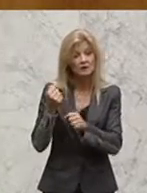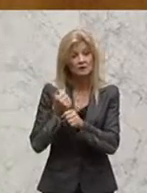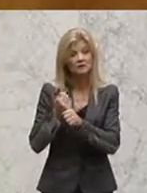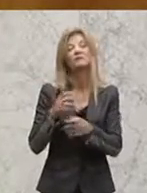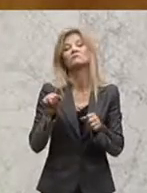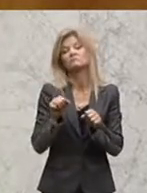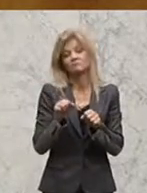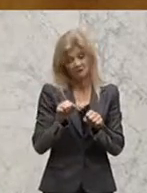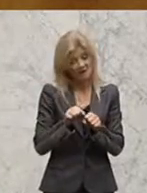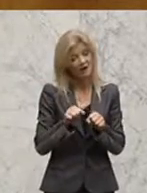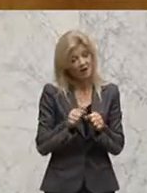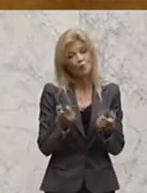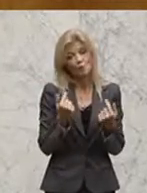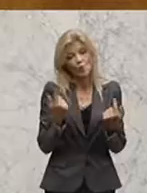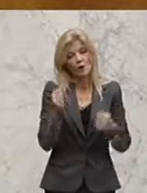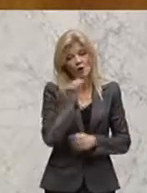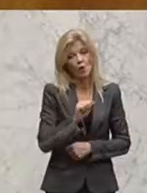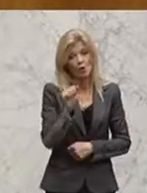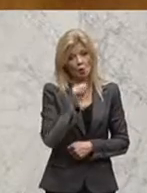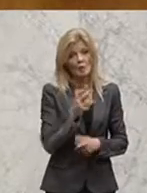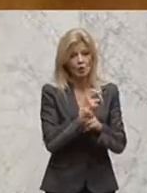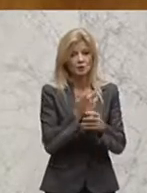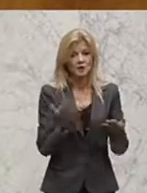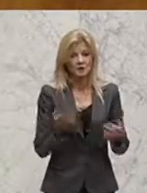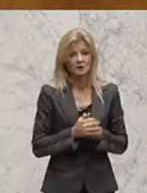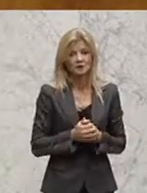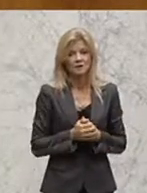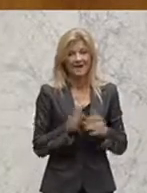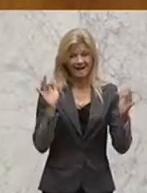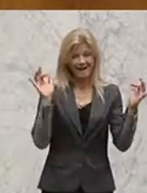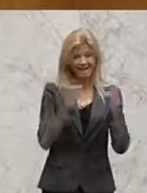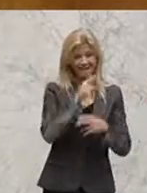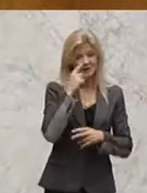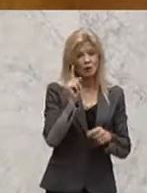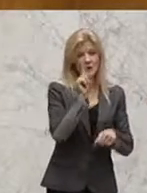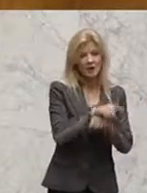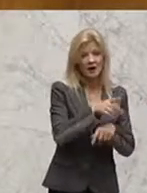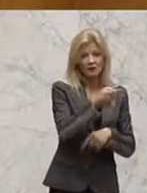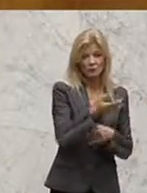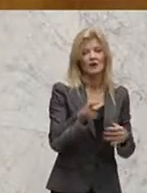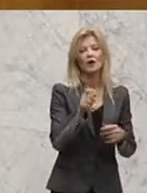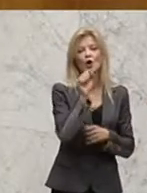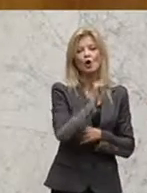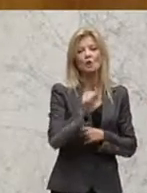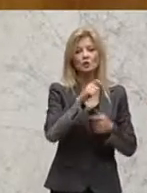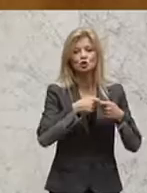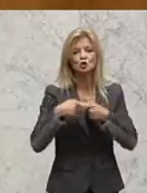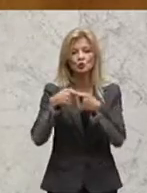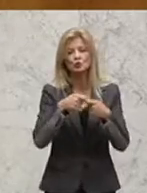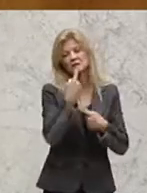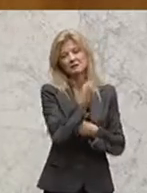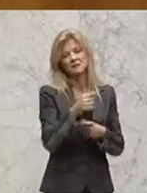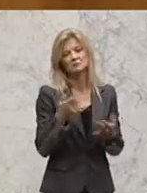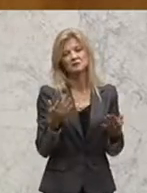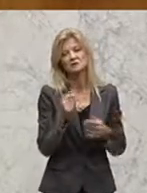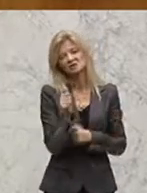Der Antiterrorbeauftragte der Europäischen Union, de Kerkhoff, schätzt, dass es in etwa